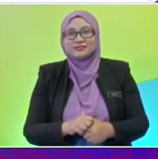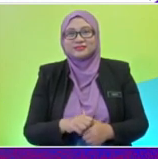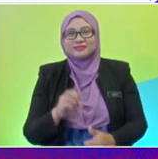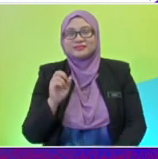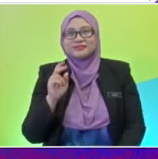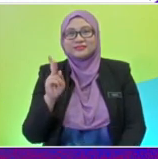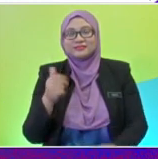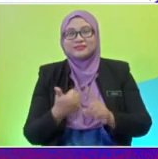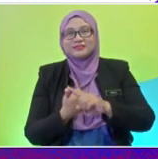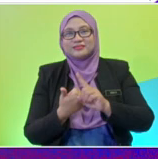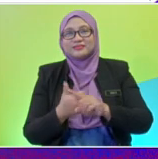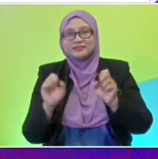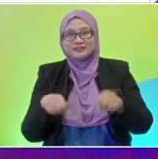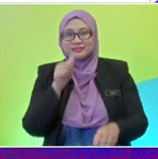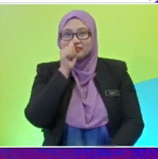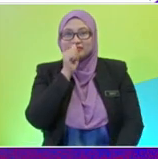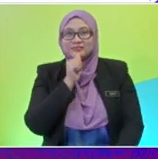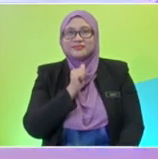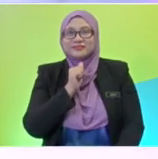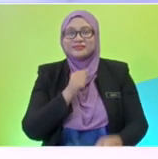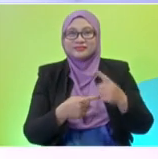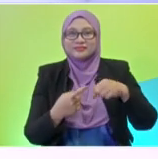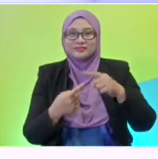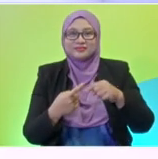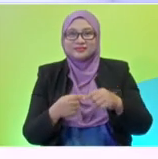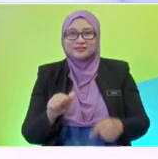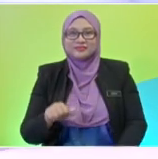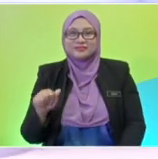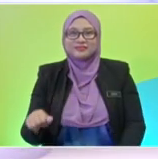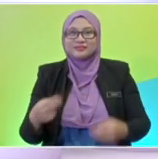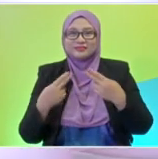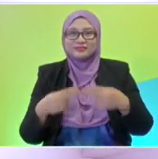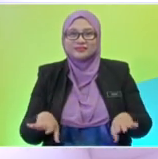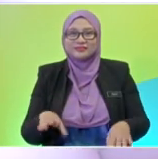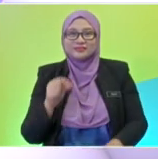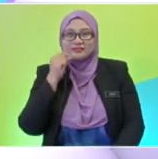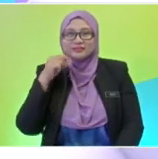Adakah kamu boleh bersabar apabila HD menghilangkan pensil warna kamu